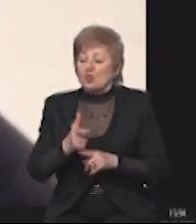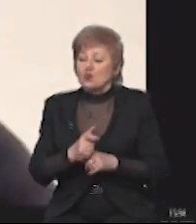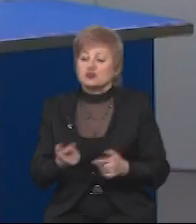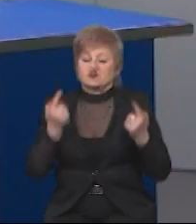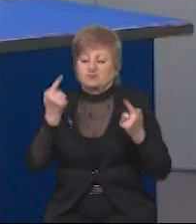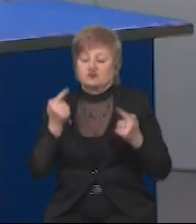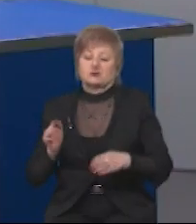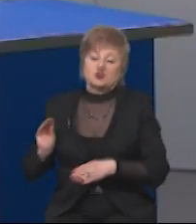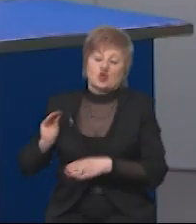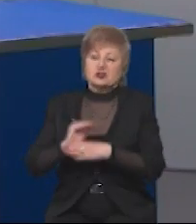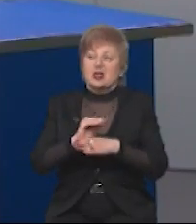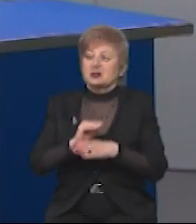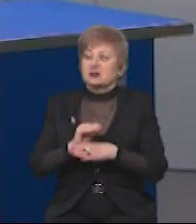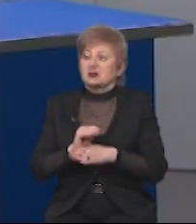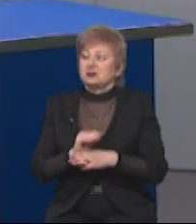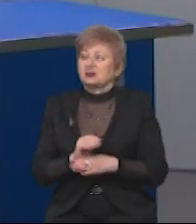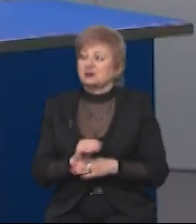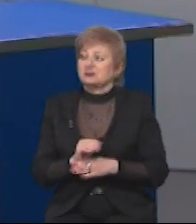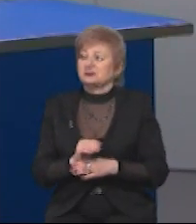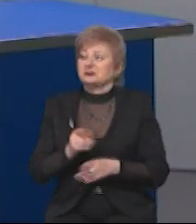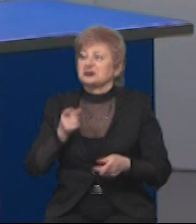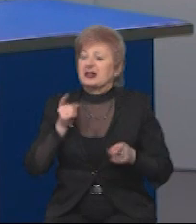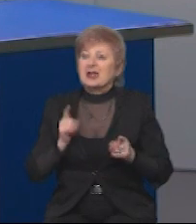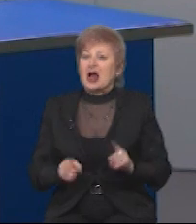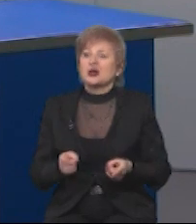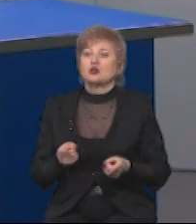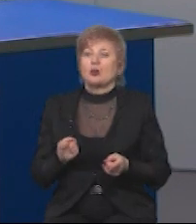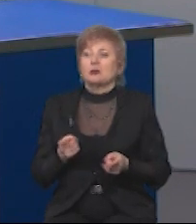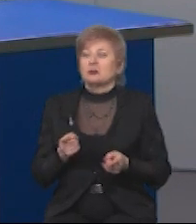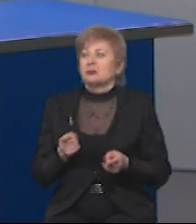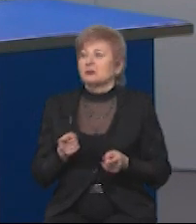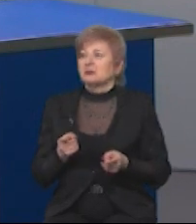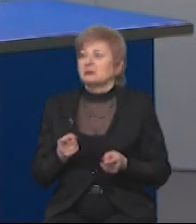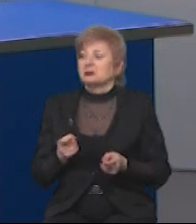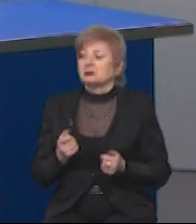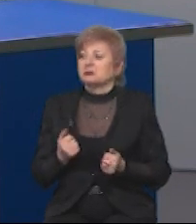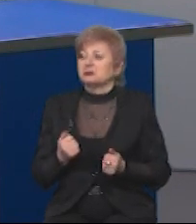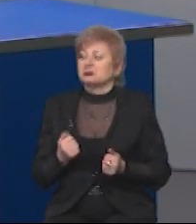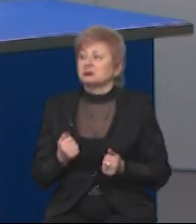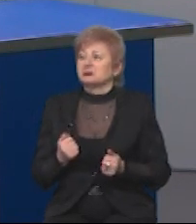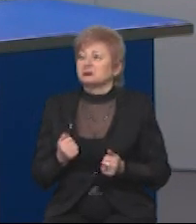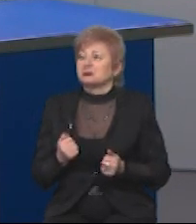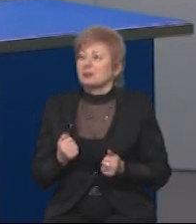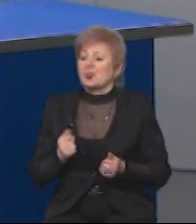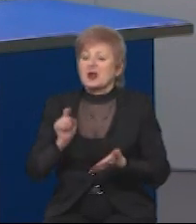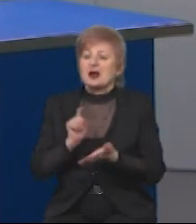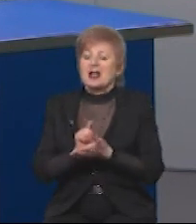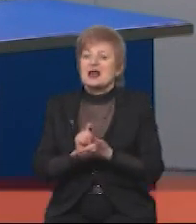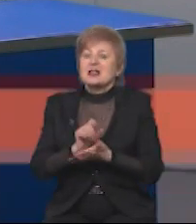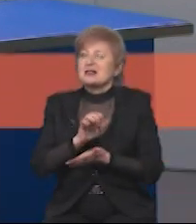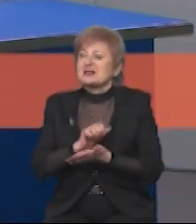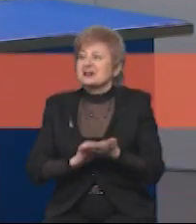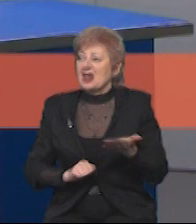очень высокая наценка из-за реально из-за пропасти, налоговые пропасти